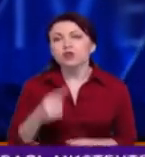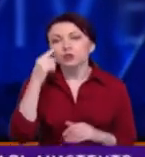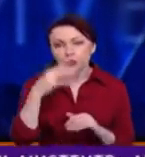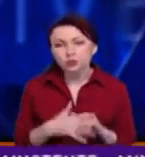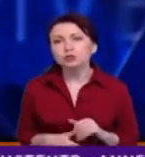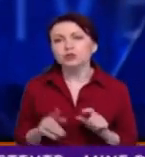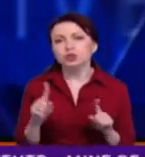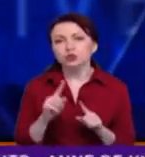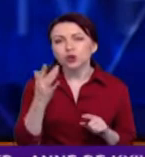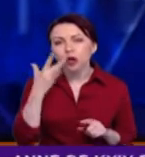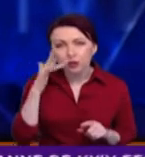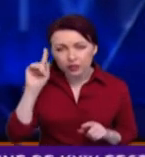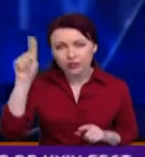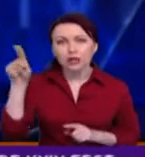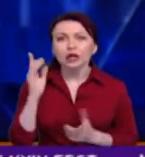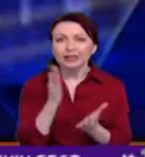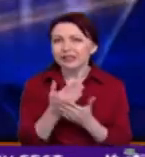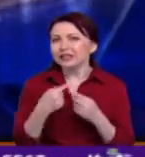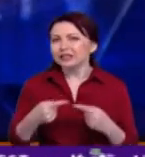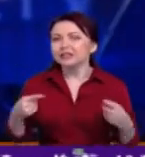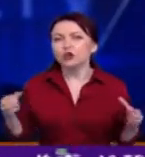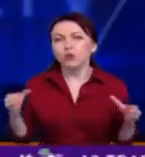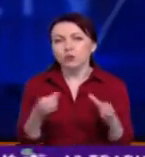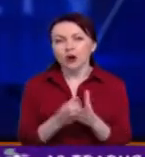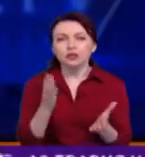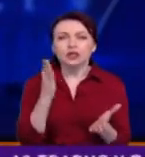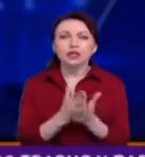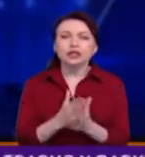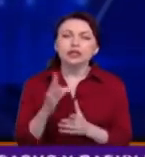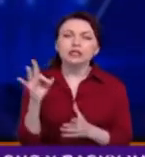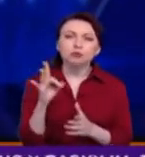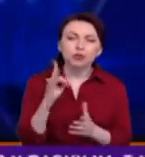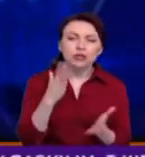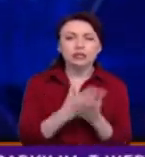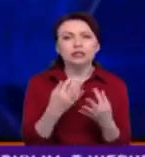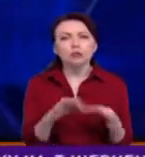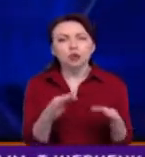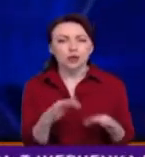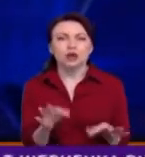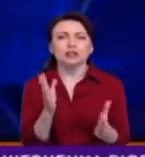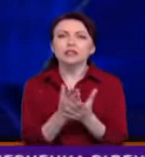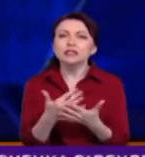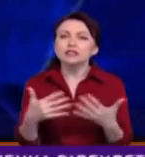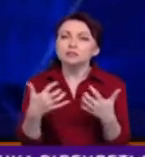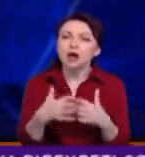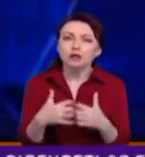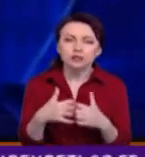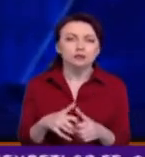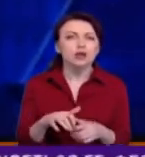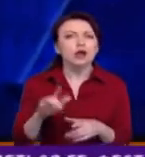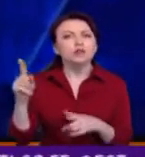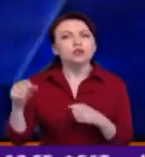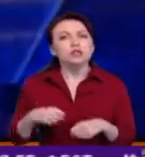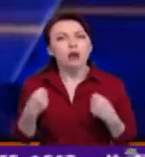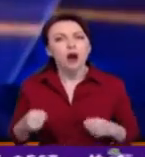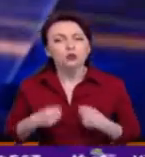Зрозуміло, що Сполучені Штати Америки, там є різні команди, є республіканці, є демократи. Вони мають різні там механізми, вони намагаються впливати,